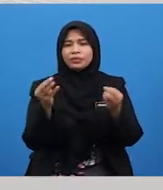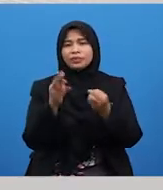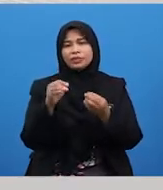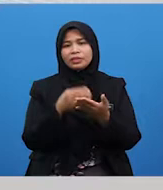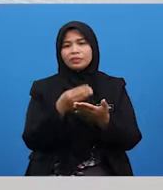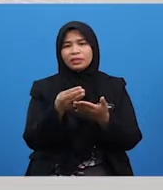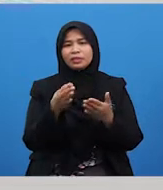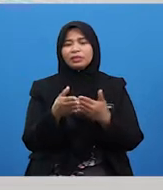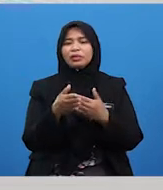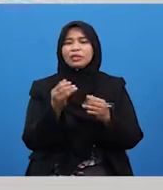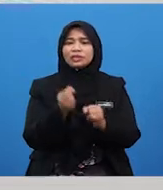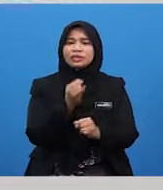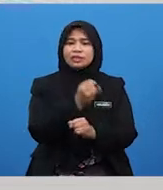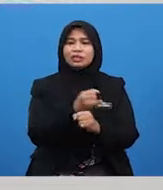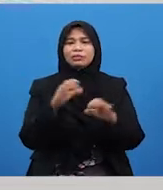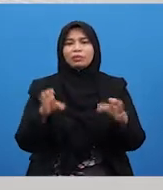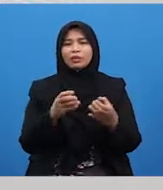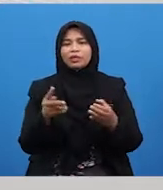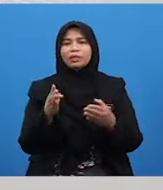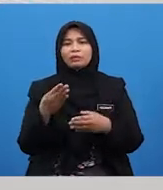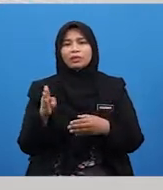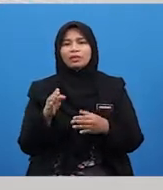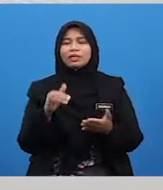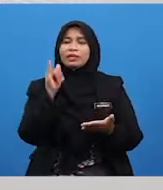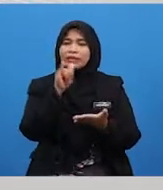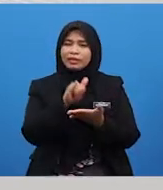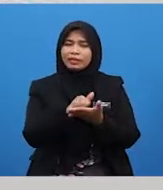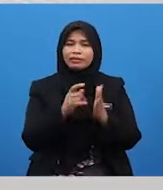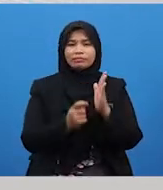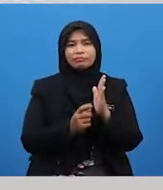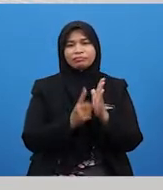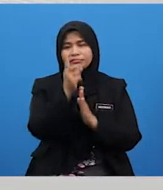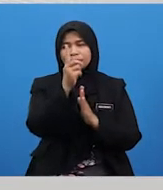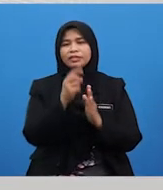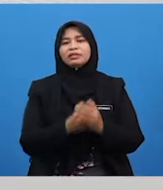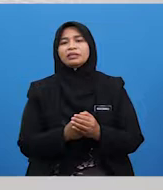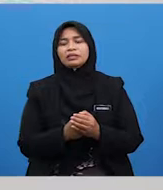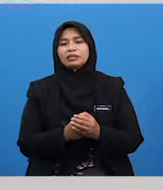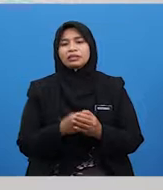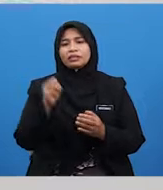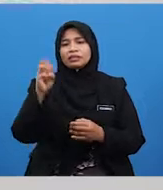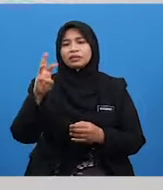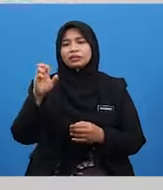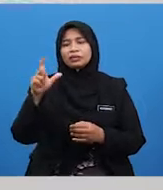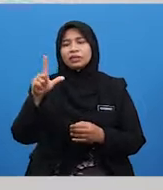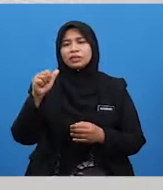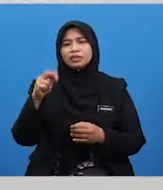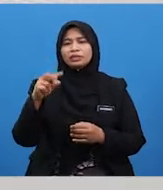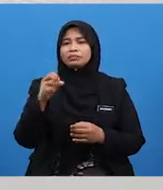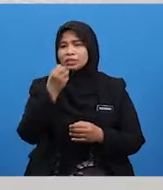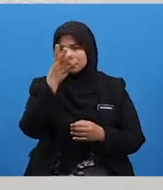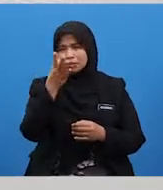yang diberikan oleh jiran membuatkan beliau berkeyakinan tinggi. Swee Ling memberitahu